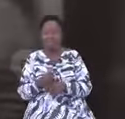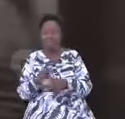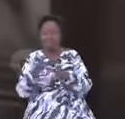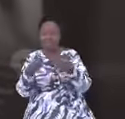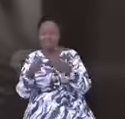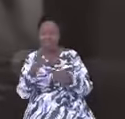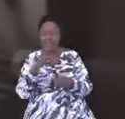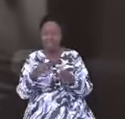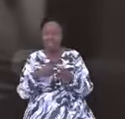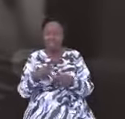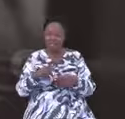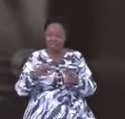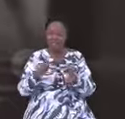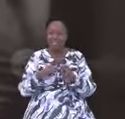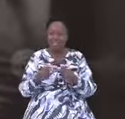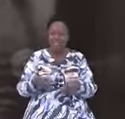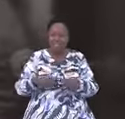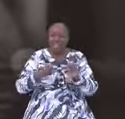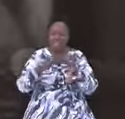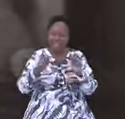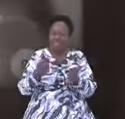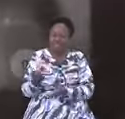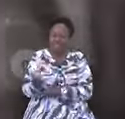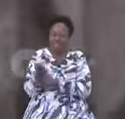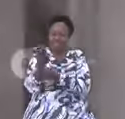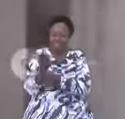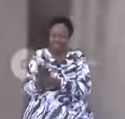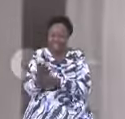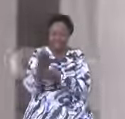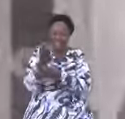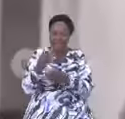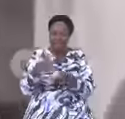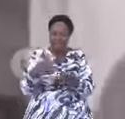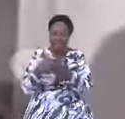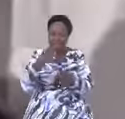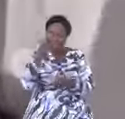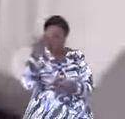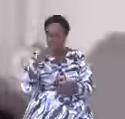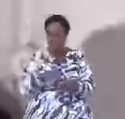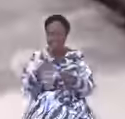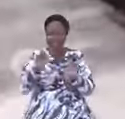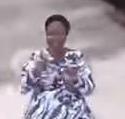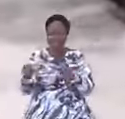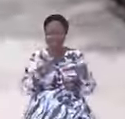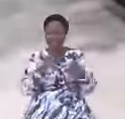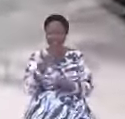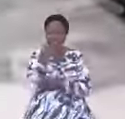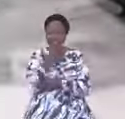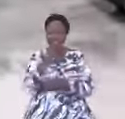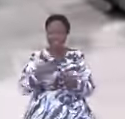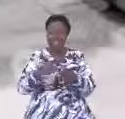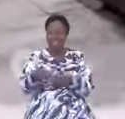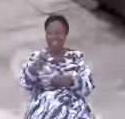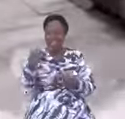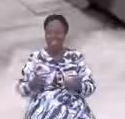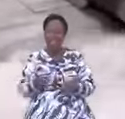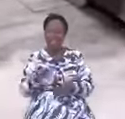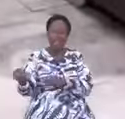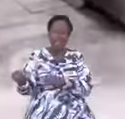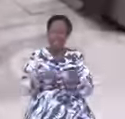la main et tout d'un coup elle a pu utiliser la main et pouvait bouger est là où elle a ouvert la porte s est